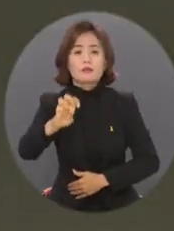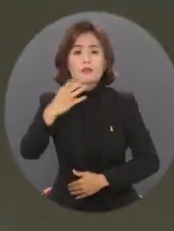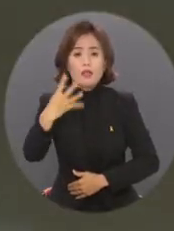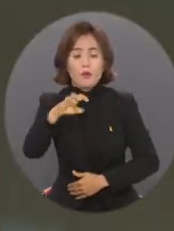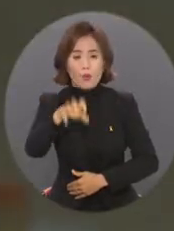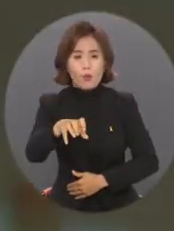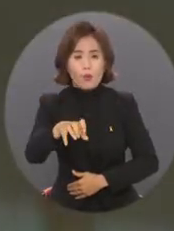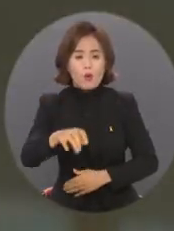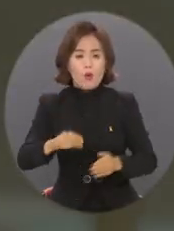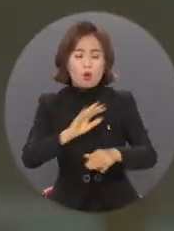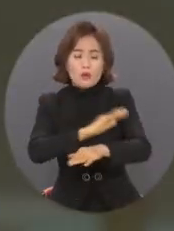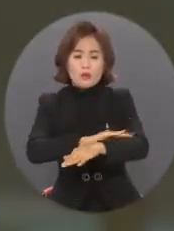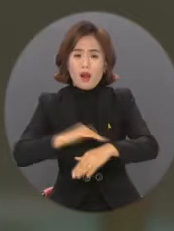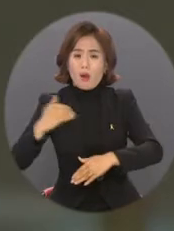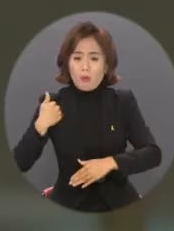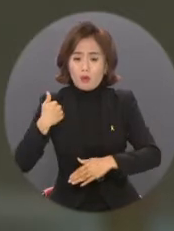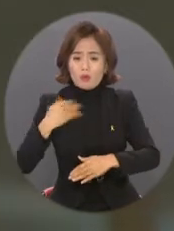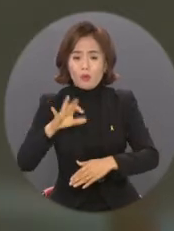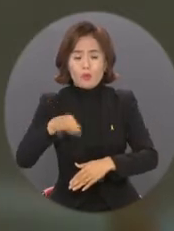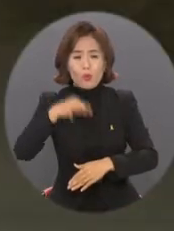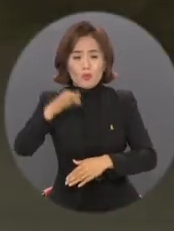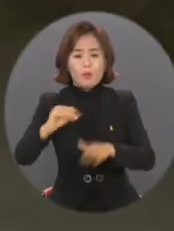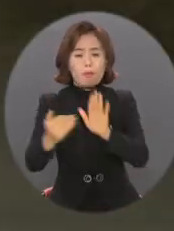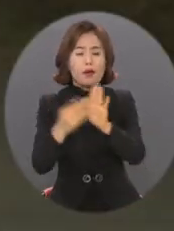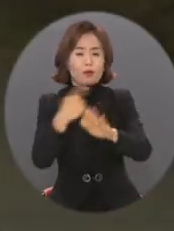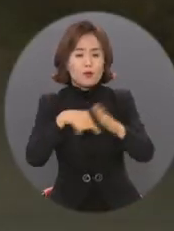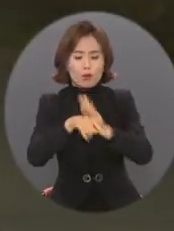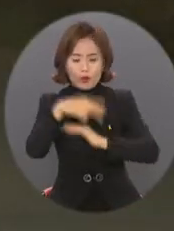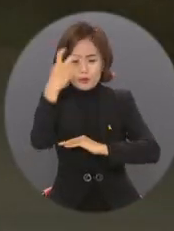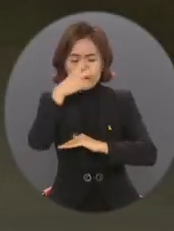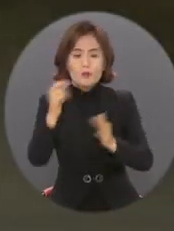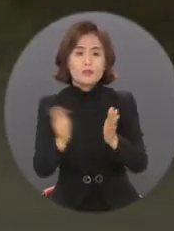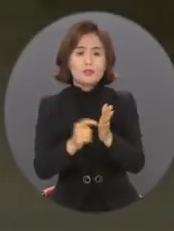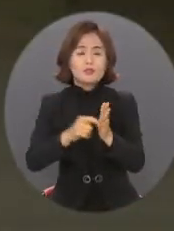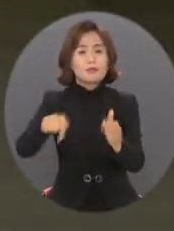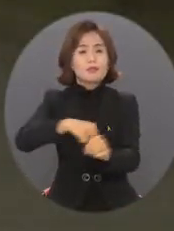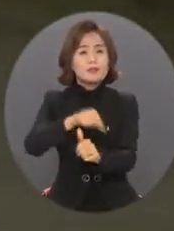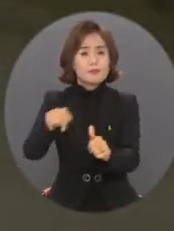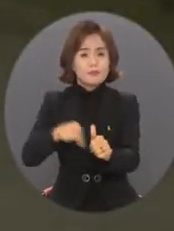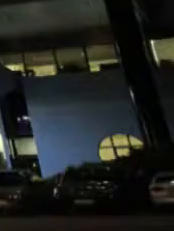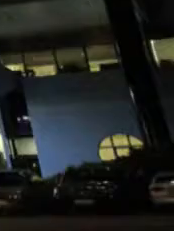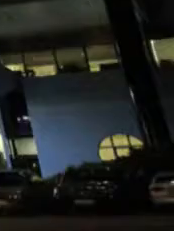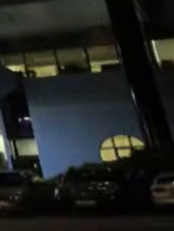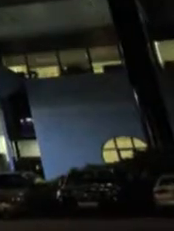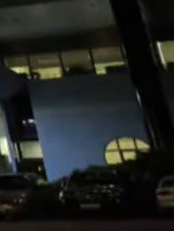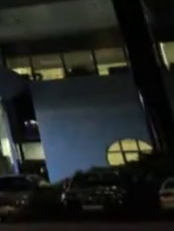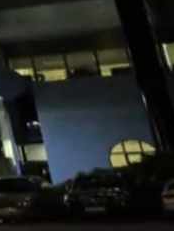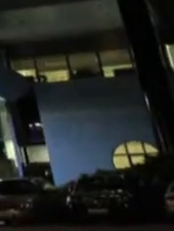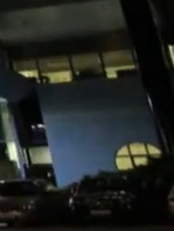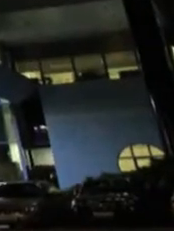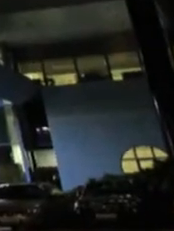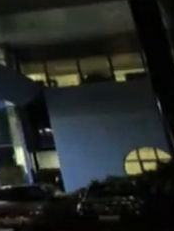눈먼 보험료 공제 를 막기 위한 조사가 시급합니다 mbc 뉴스 우정은 입니다